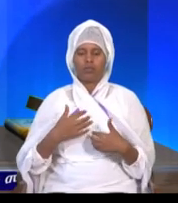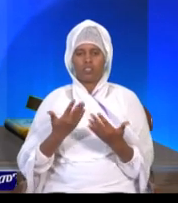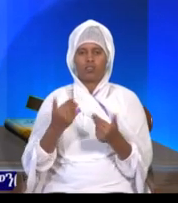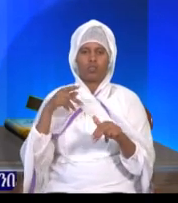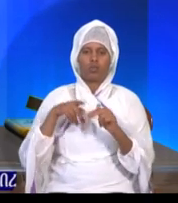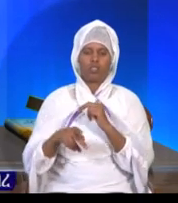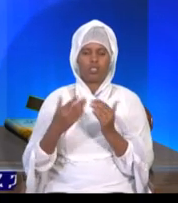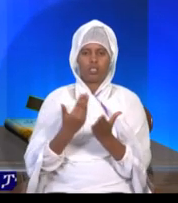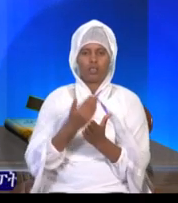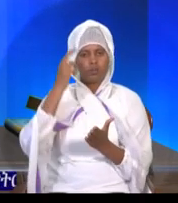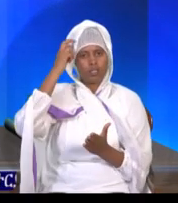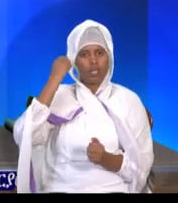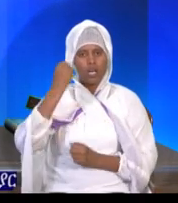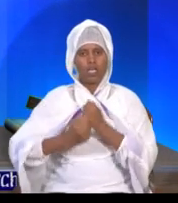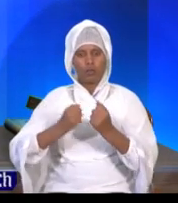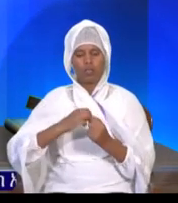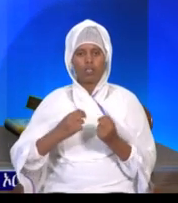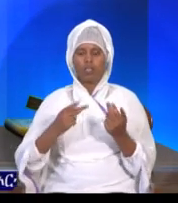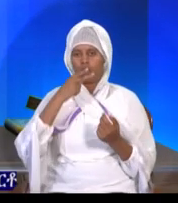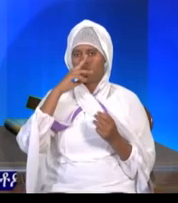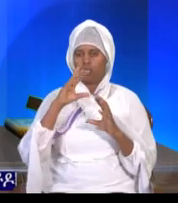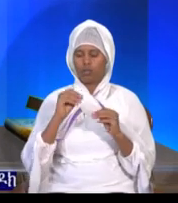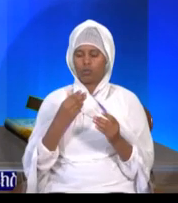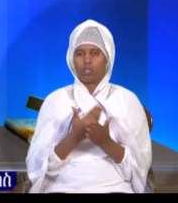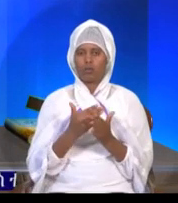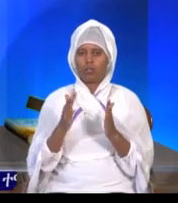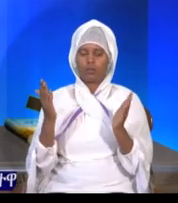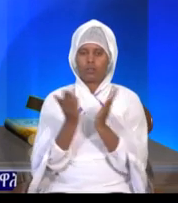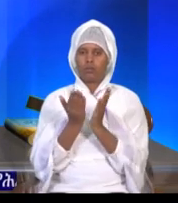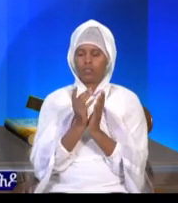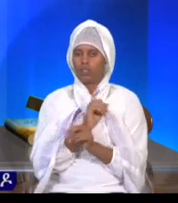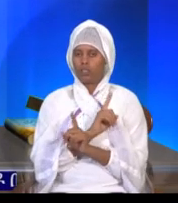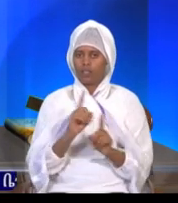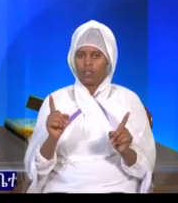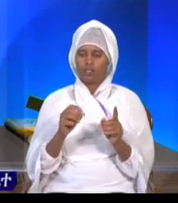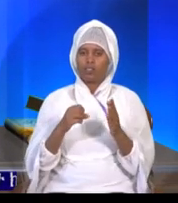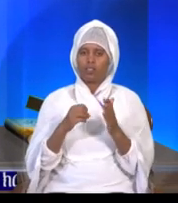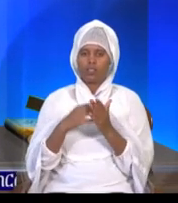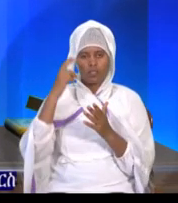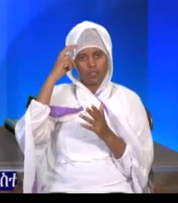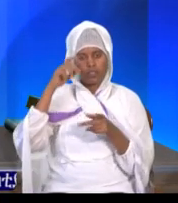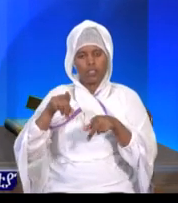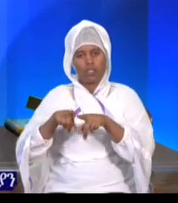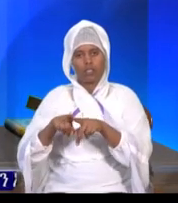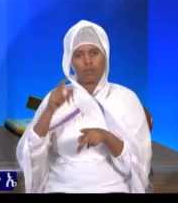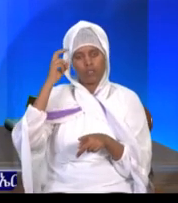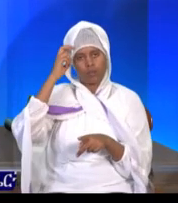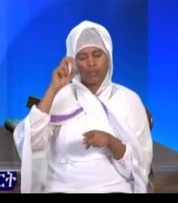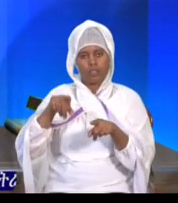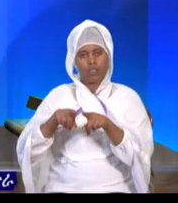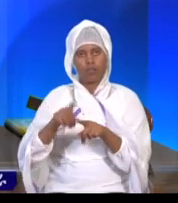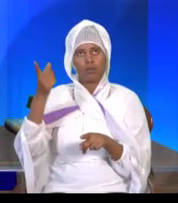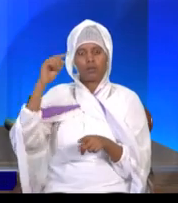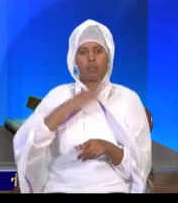تسوى قريتنا كان من الصحة هادي نازلنا اين الكاقة كان زعب بتمرتية بلنا نمو كان نصح كان قربنا من